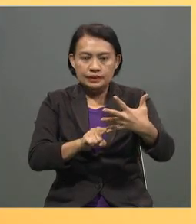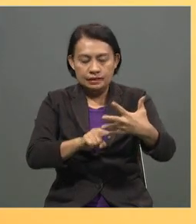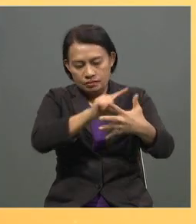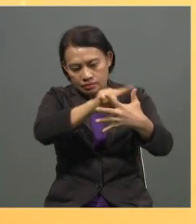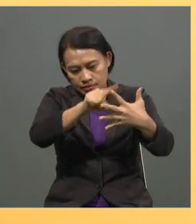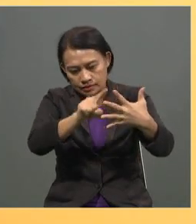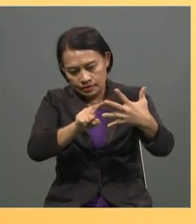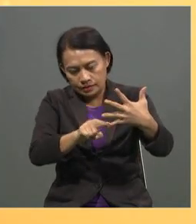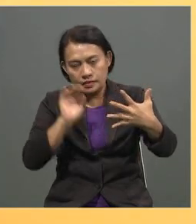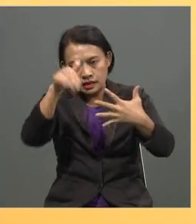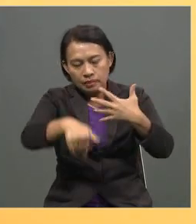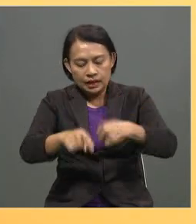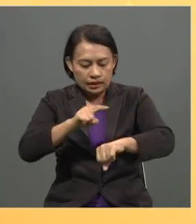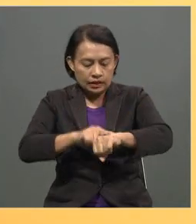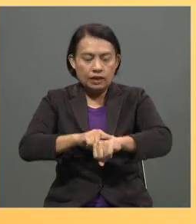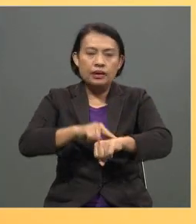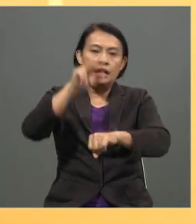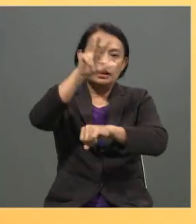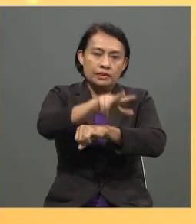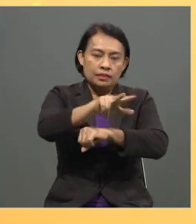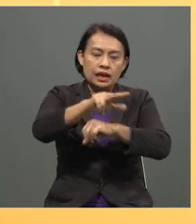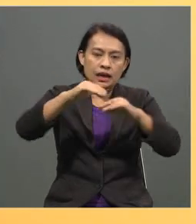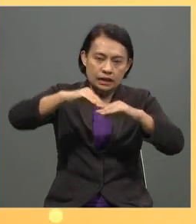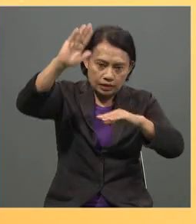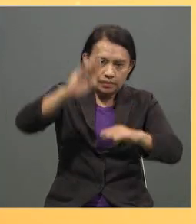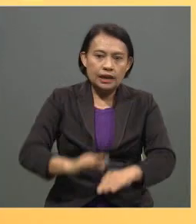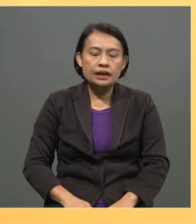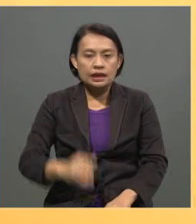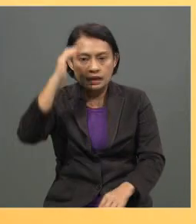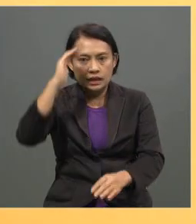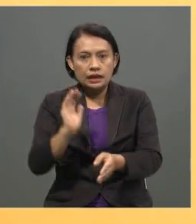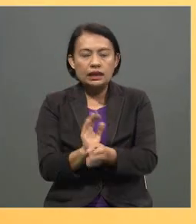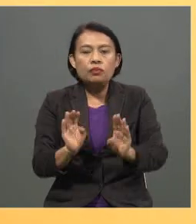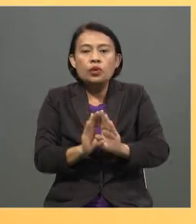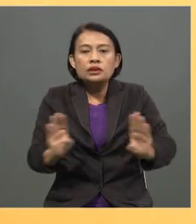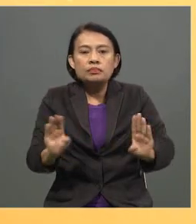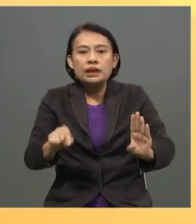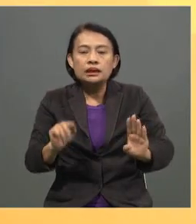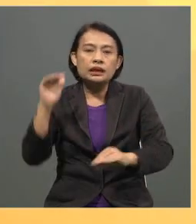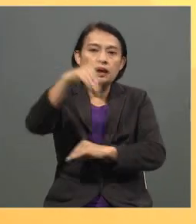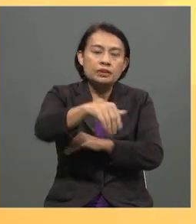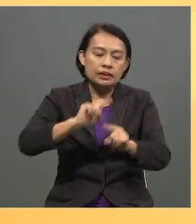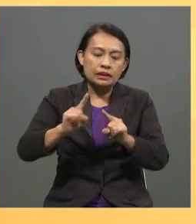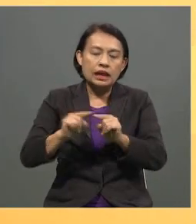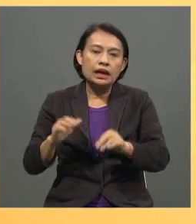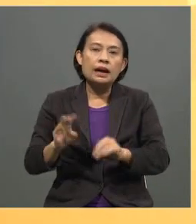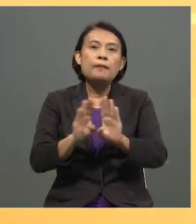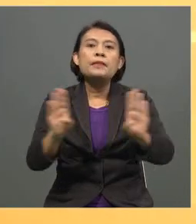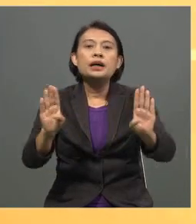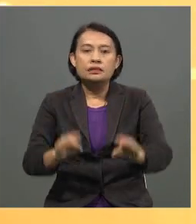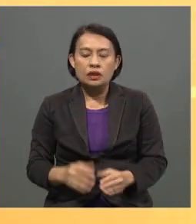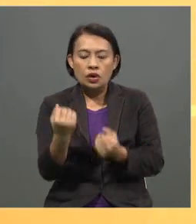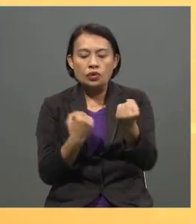15:00นเป็นต้นไปนะครับบริเวณนั้นตำรวจจะไม่ปิดการจราจรทั้ง 5สะพานโดยจะให้รถสามารถ